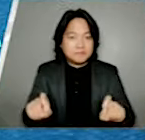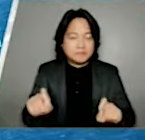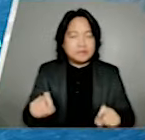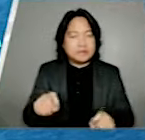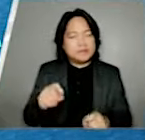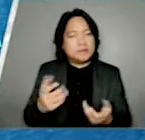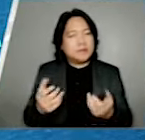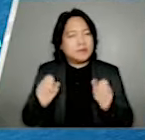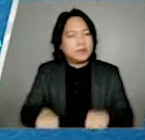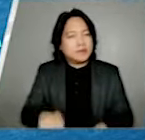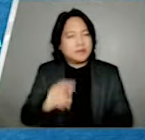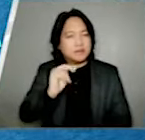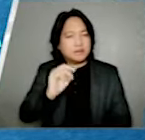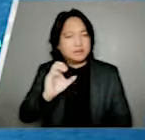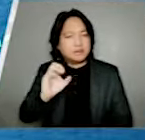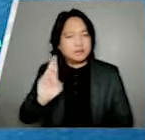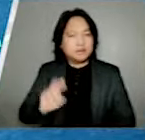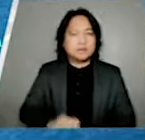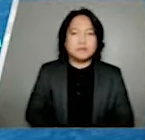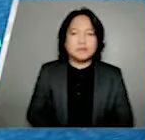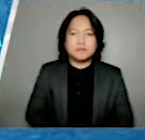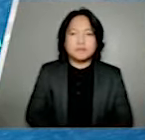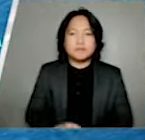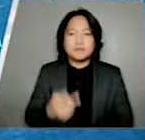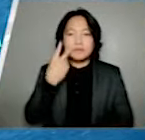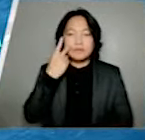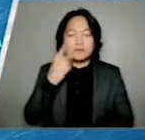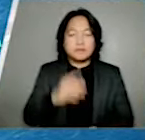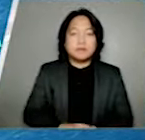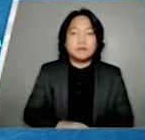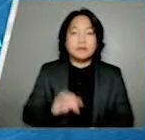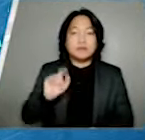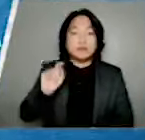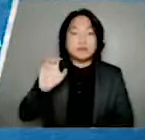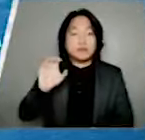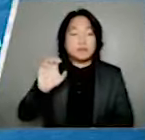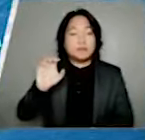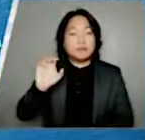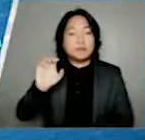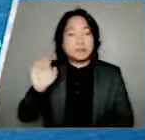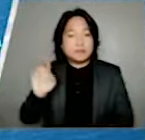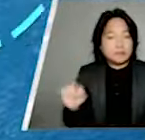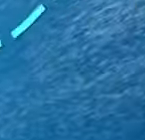Intertropical Convergence Zone o ITCZ at Easterlies ang dominant weather systems.